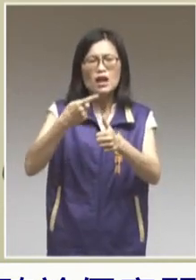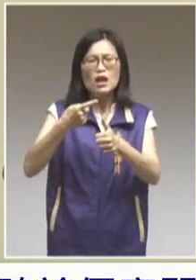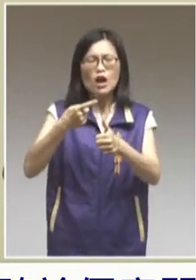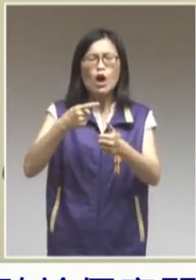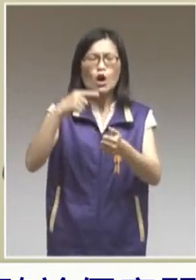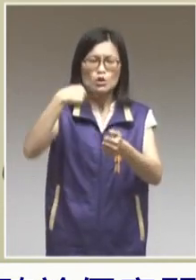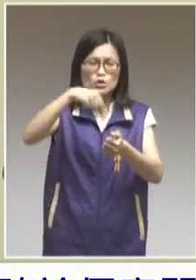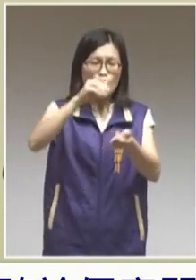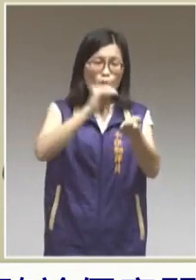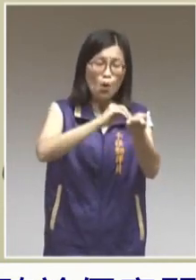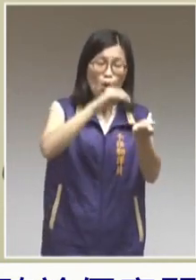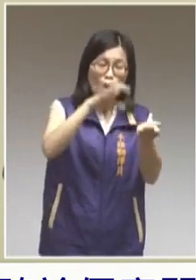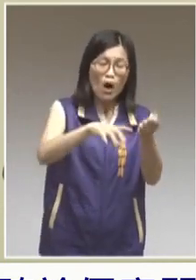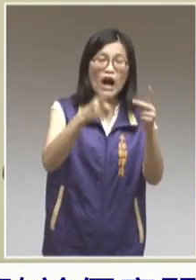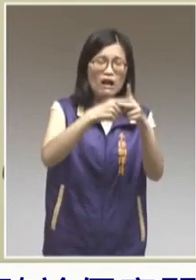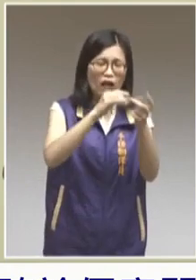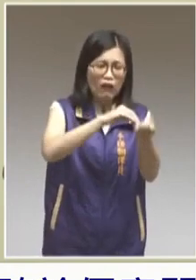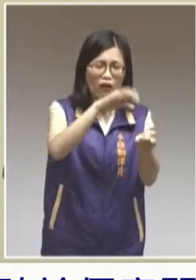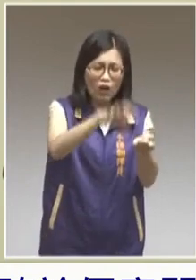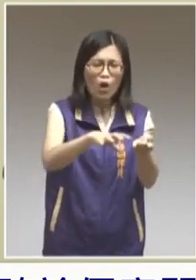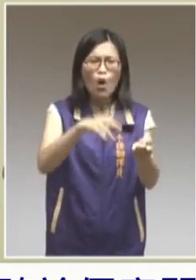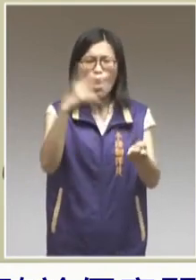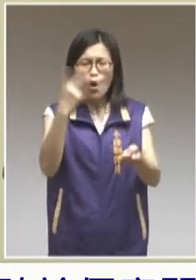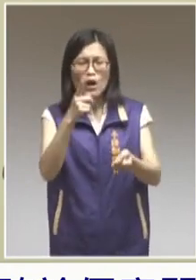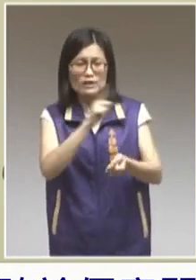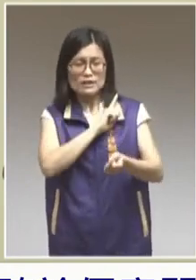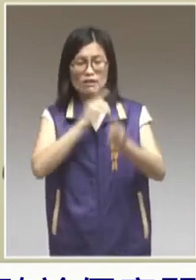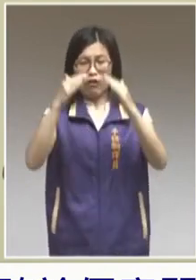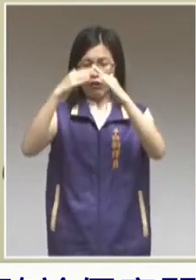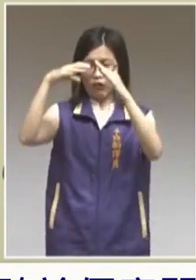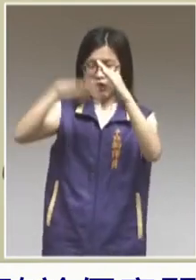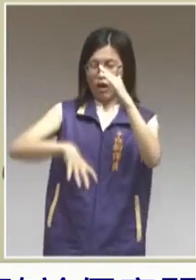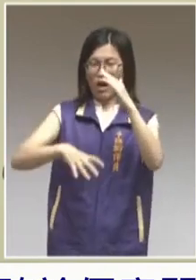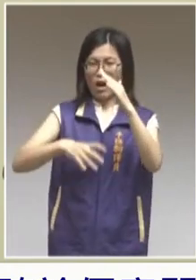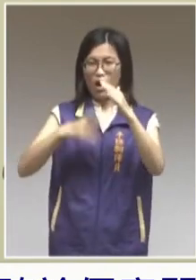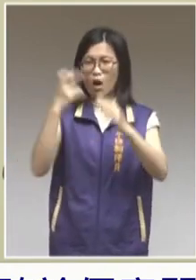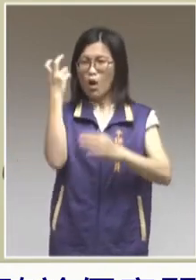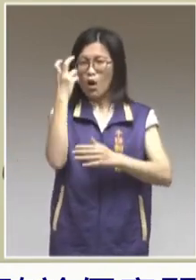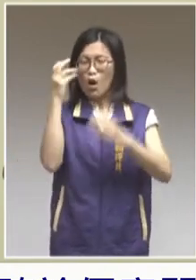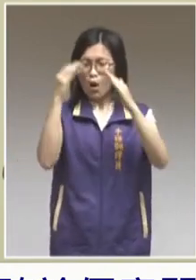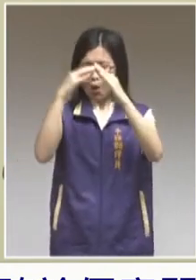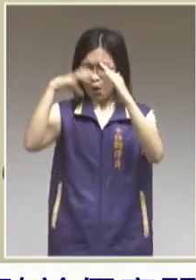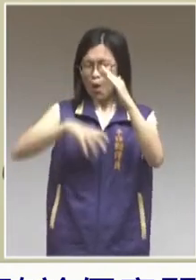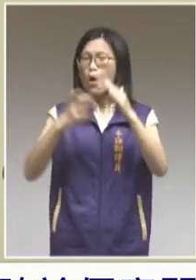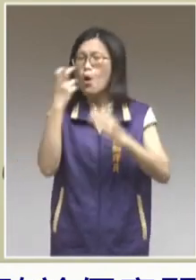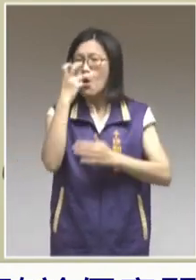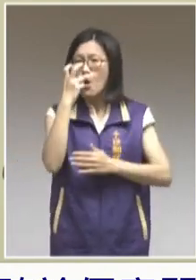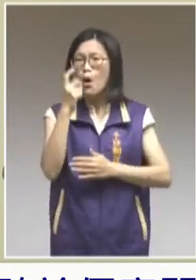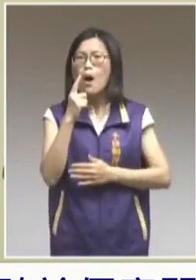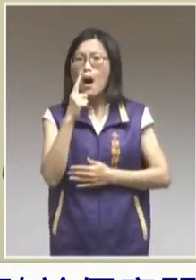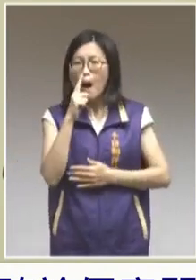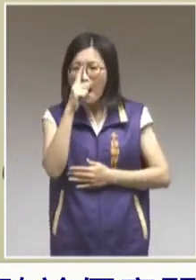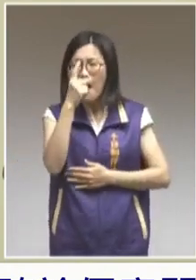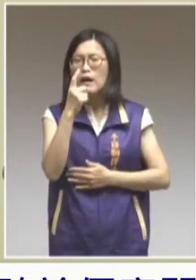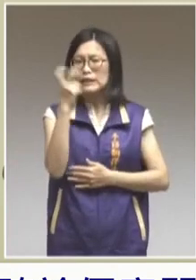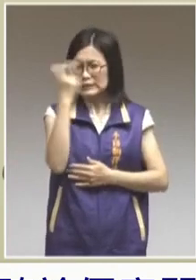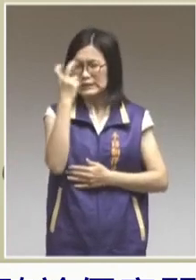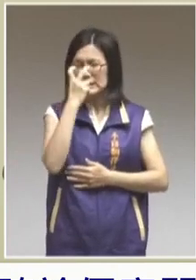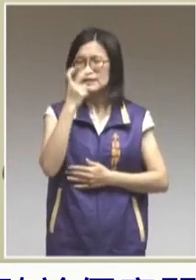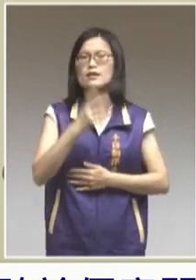到诊所或者是自己可以在家里面来进行这个居家的快筛我想这